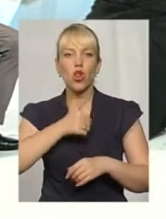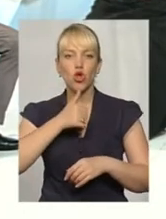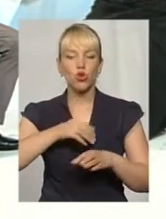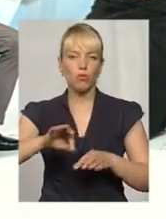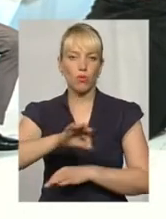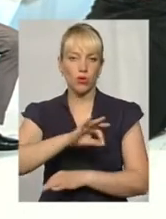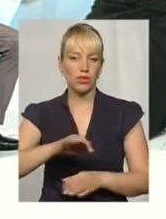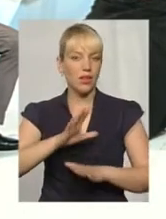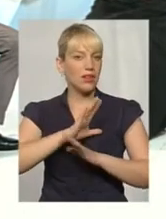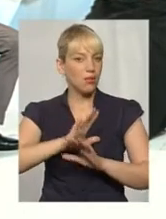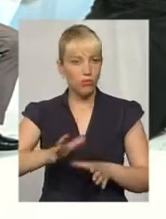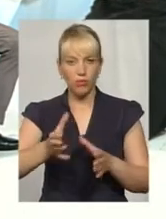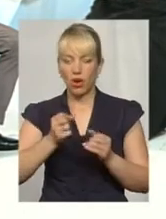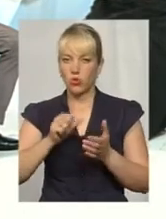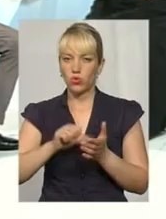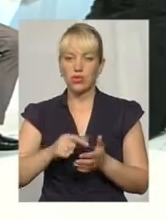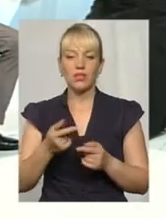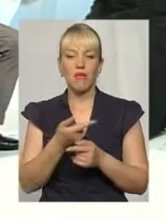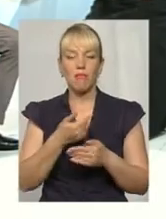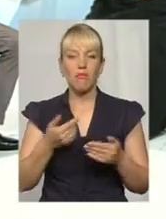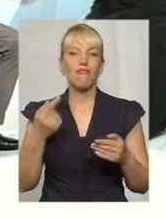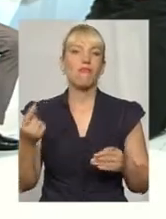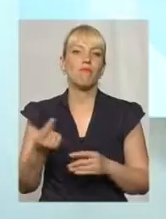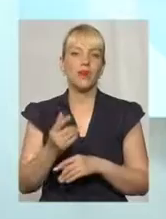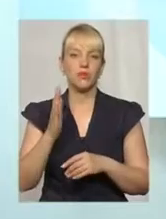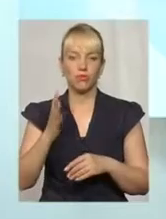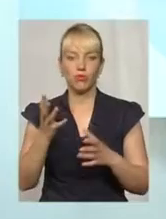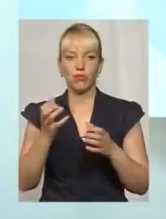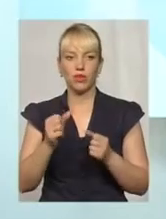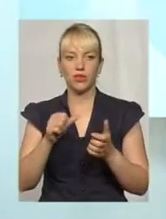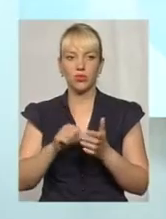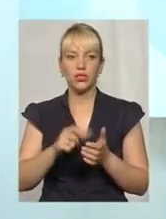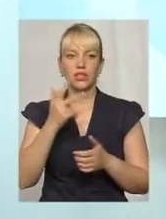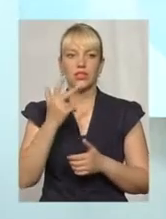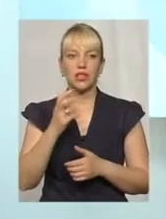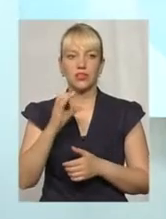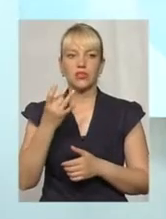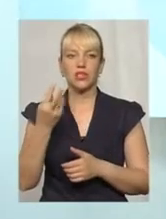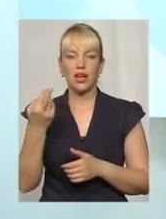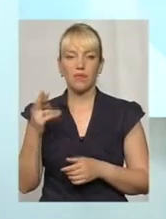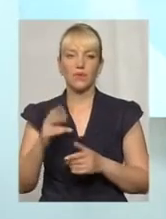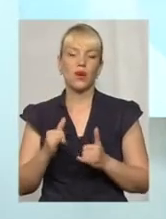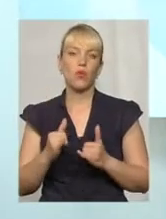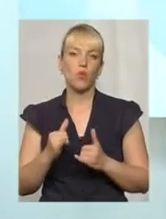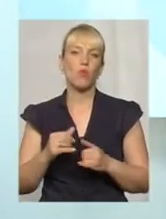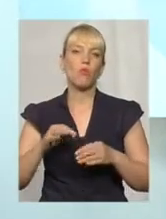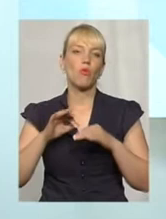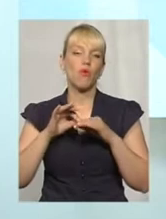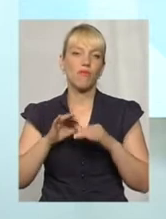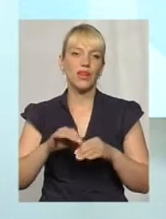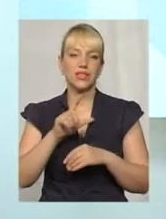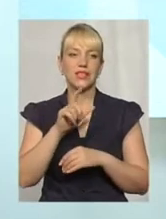Ми вперше цього року будемо брати 3 серпня участь у проведенні ЗНО для вступників